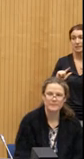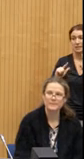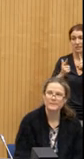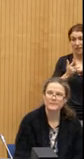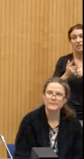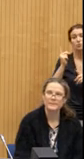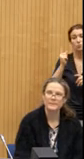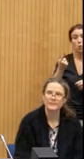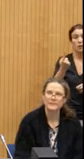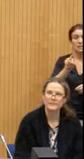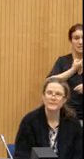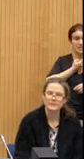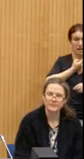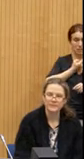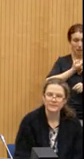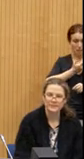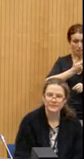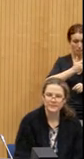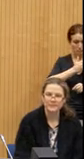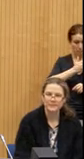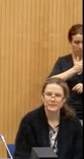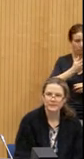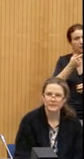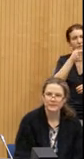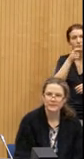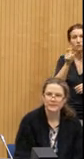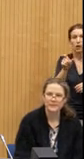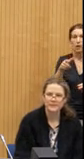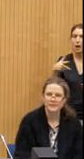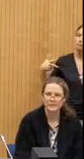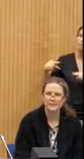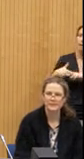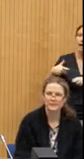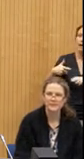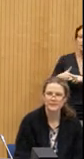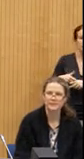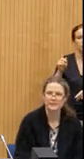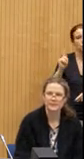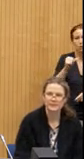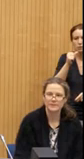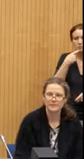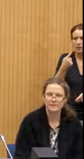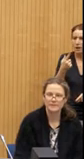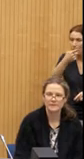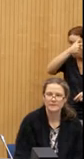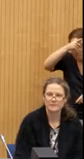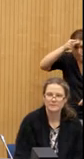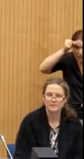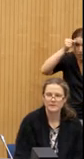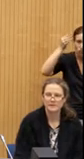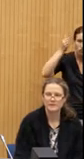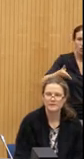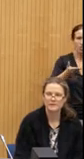vermeiden sollten und immer von Menschen mit Behinderungen sprechen sollten.